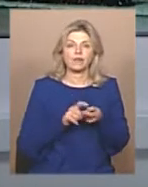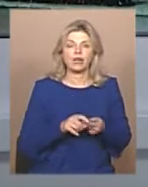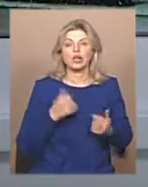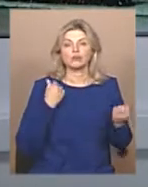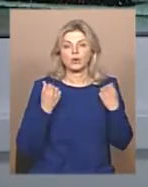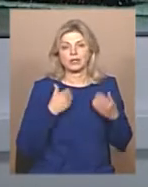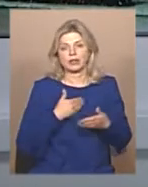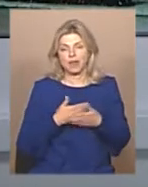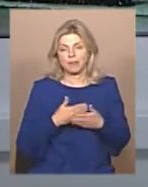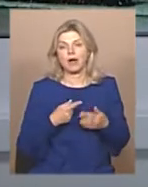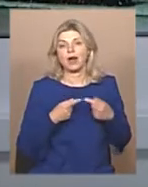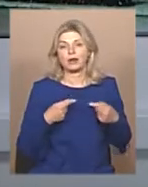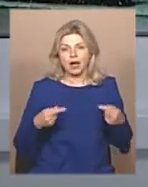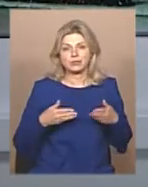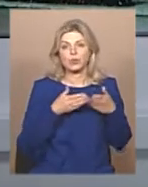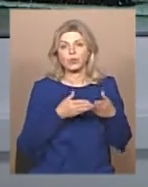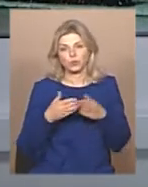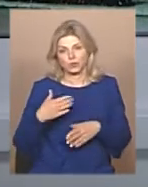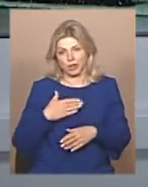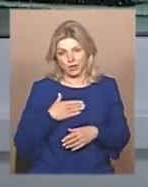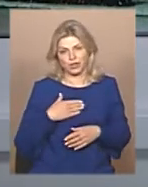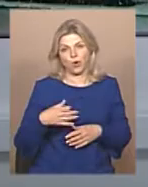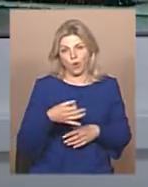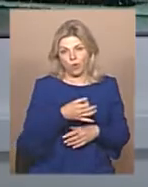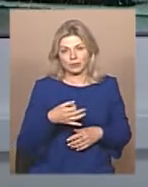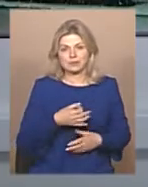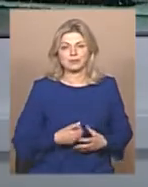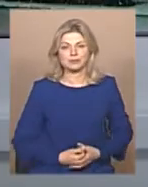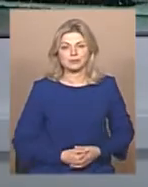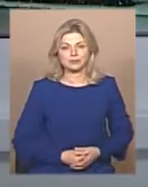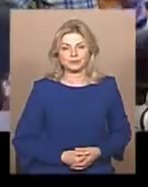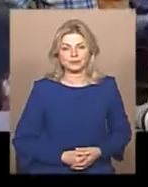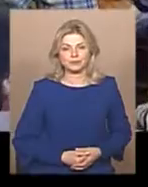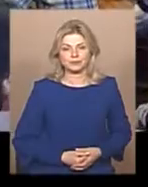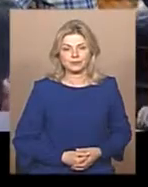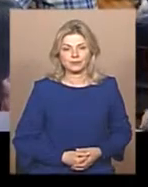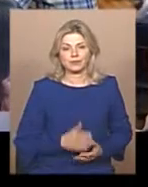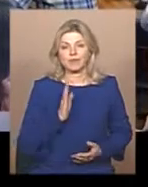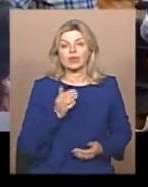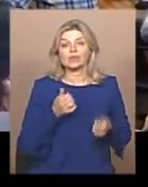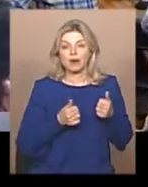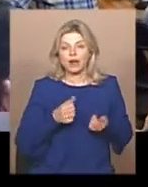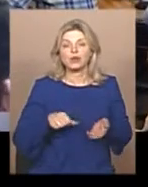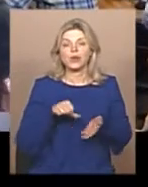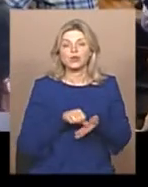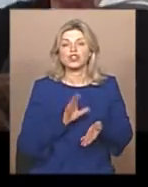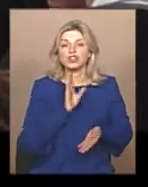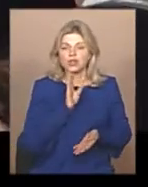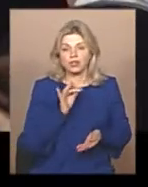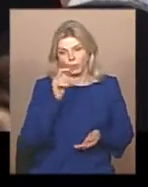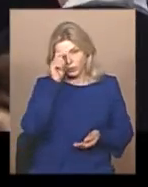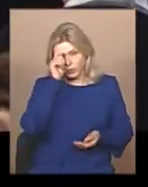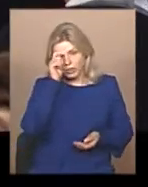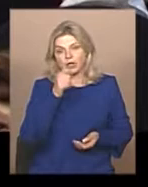спортсмени-аматорі з різних куточків нашої області. Далі Вікторія Чернявська. У змаганнях взяли участь жінки та